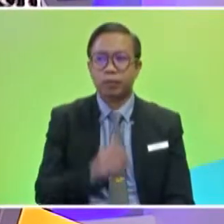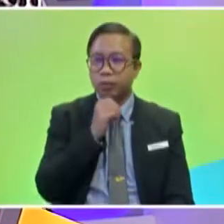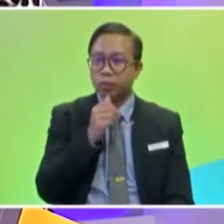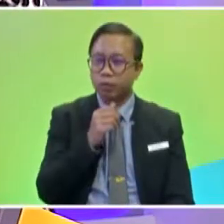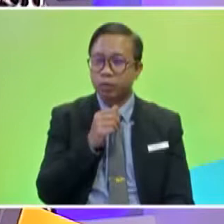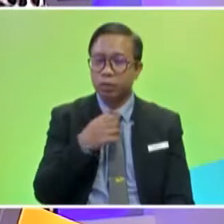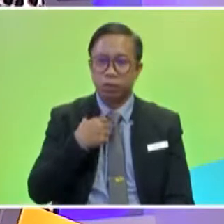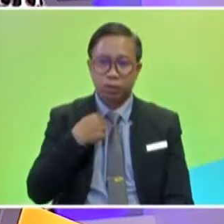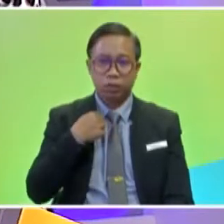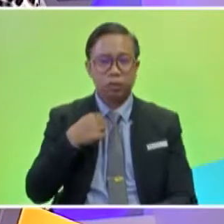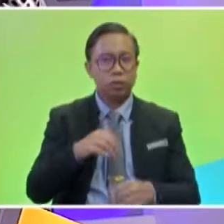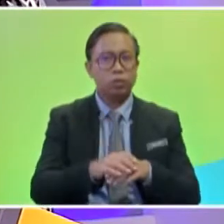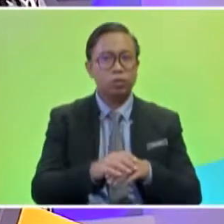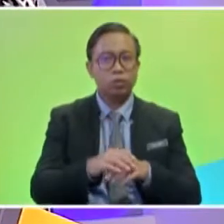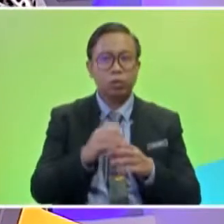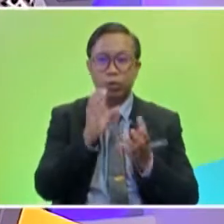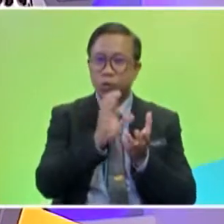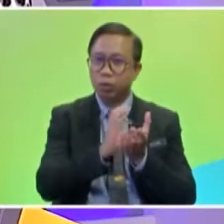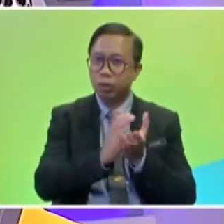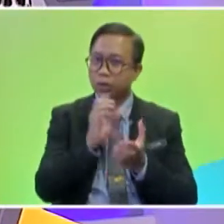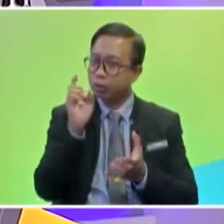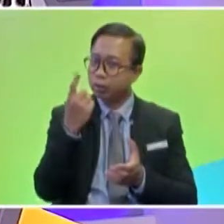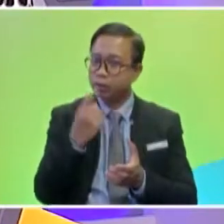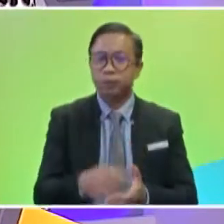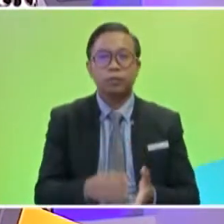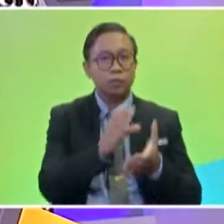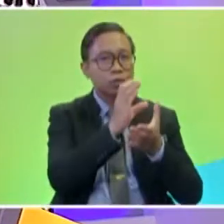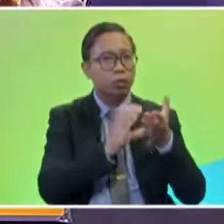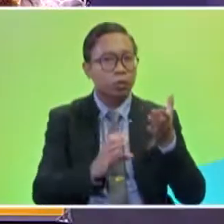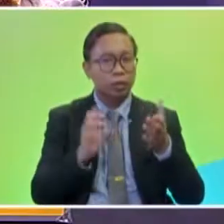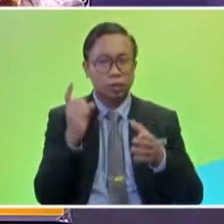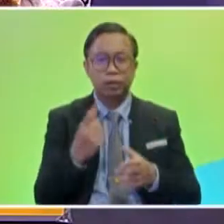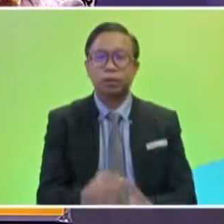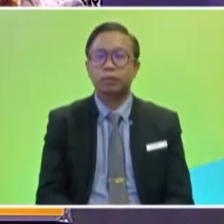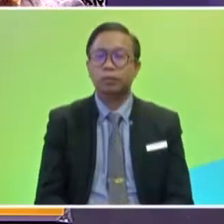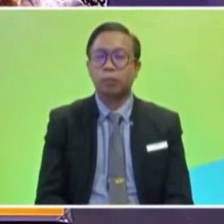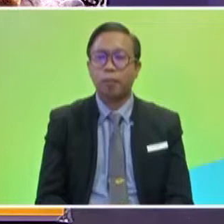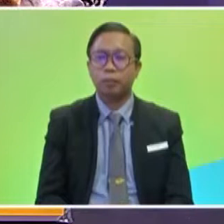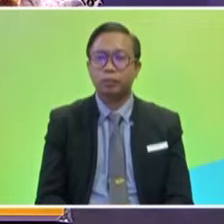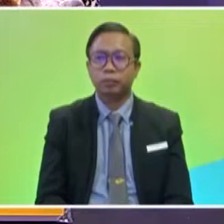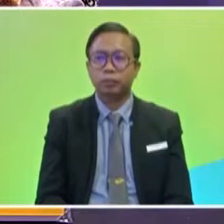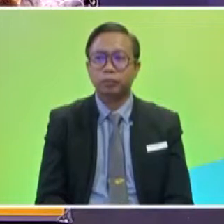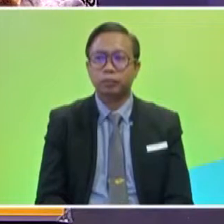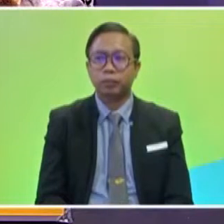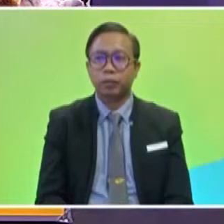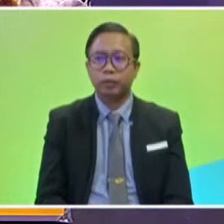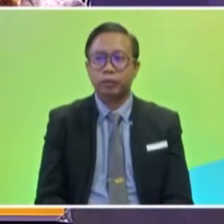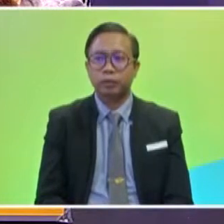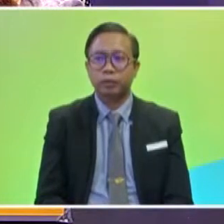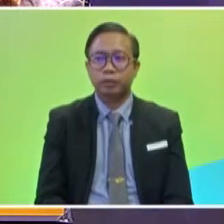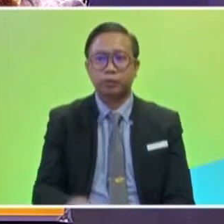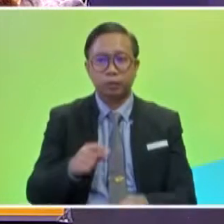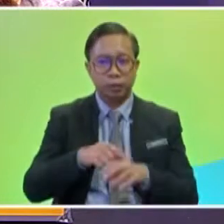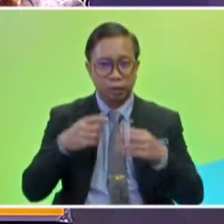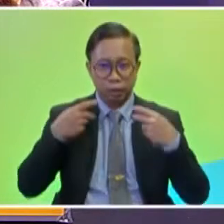ini hanya curahrejo Iya betul Cisangkuy no dengan jelas kayaknya Iya di